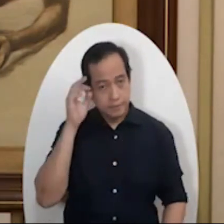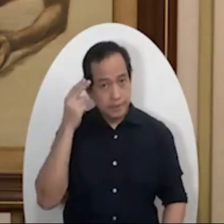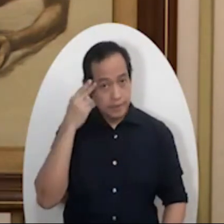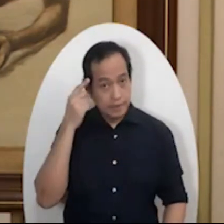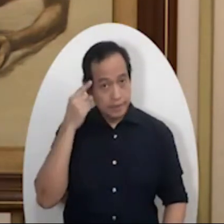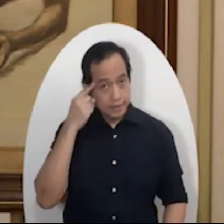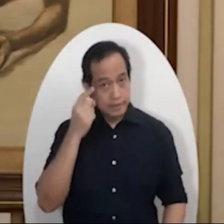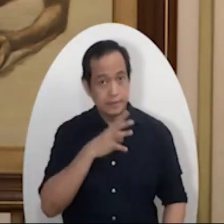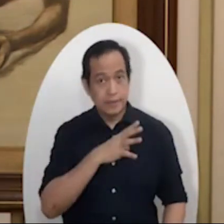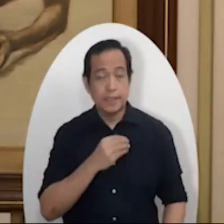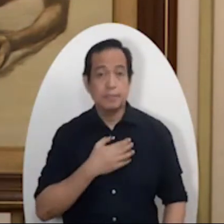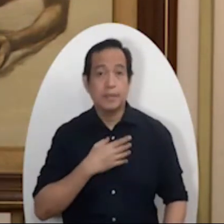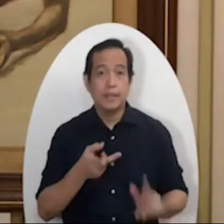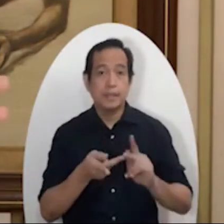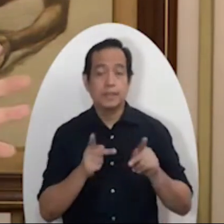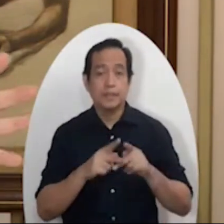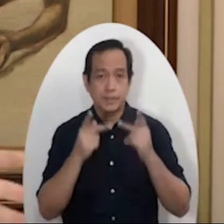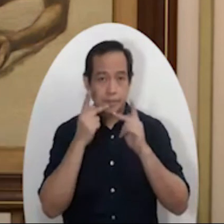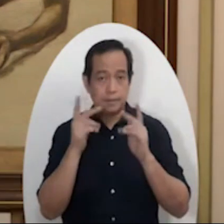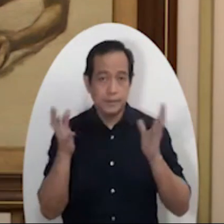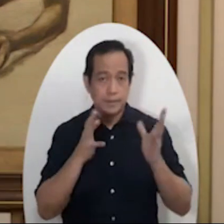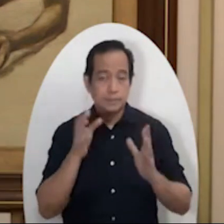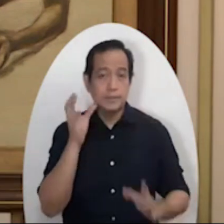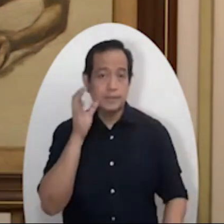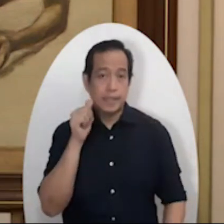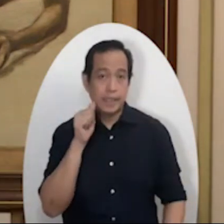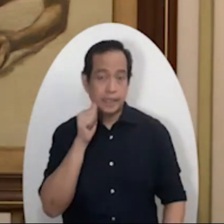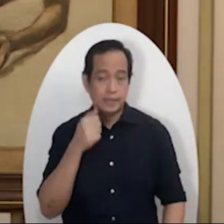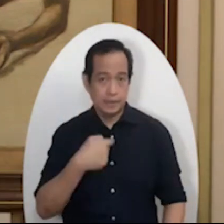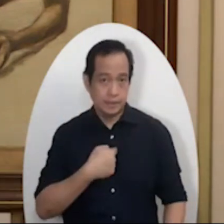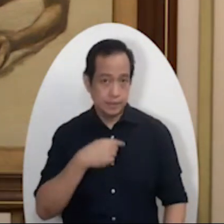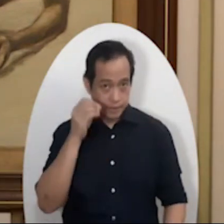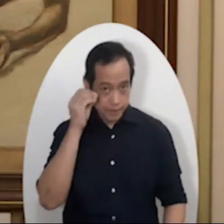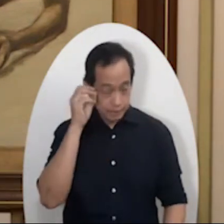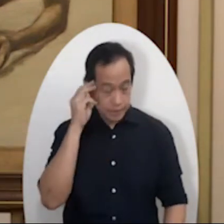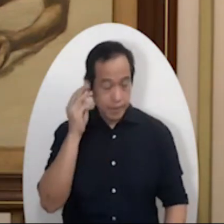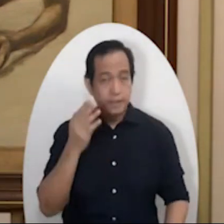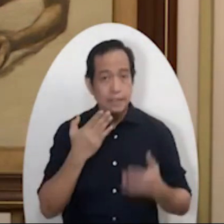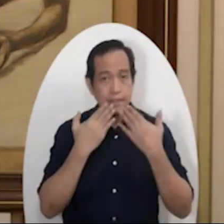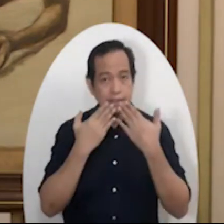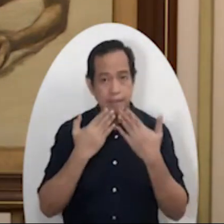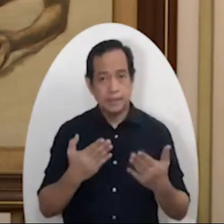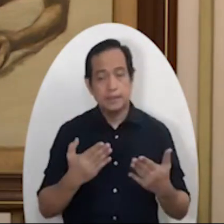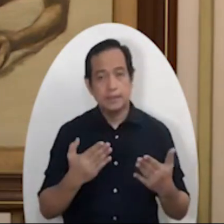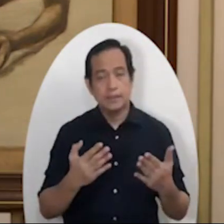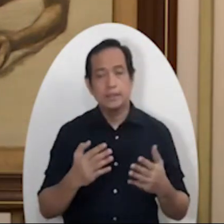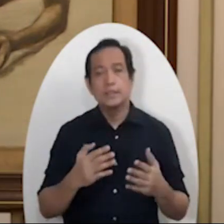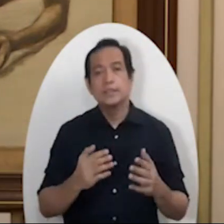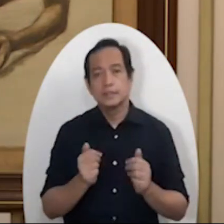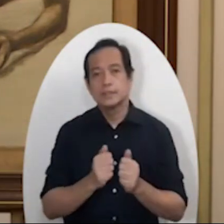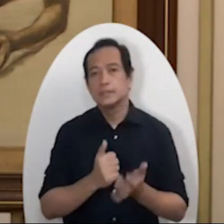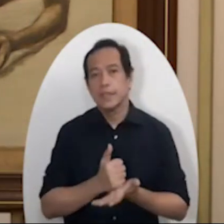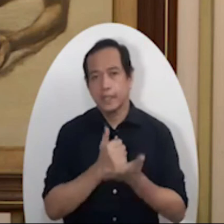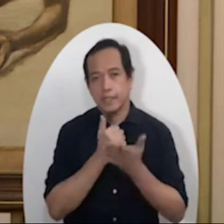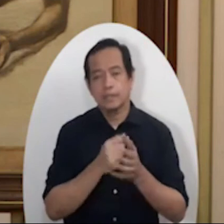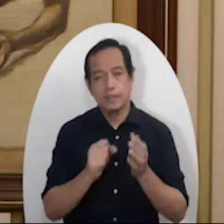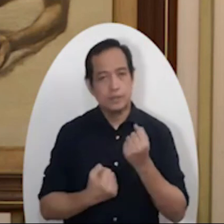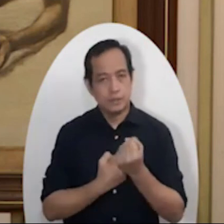Artificial leg ang hiling ni Cherry Jean para sa kanyang pagkilos. Sama-sama natin pagbigyan ng kanyang